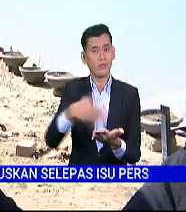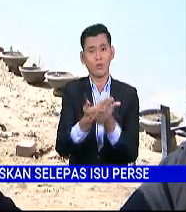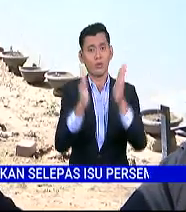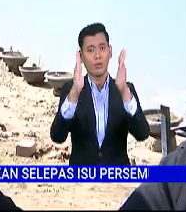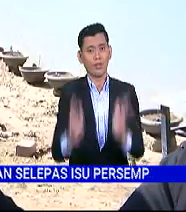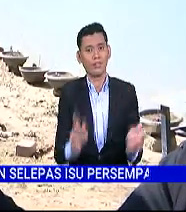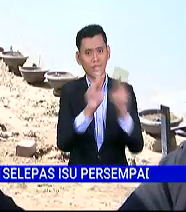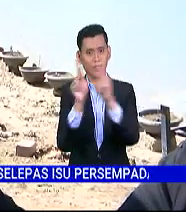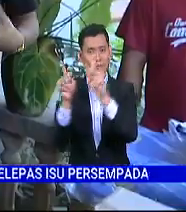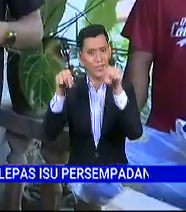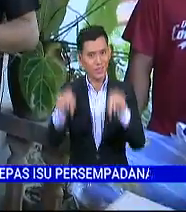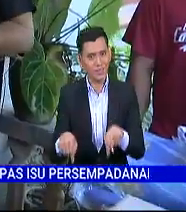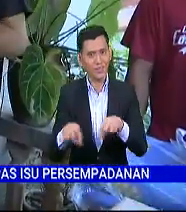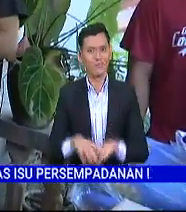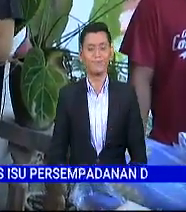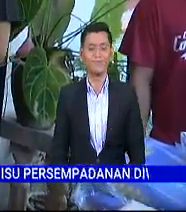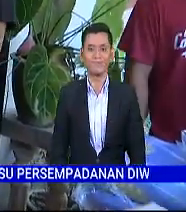lah.